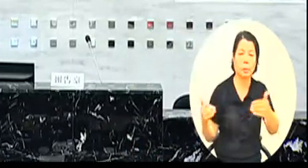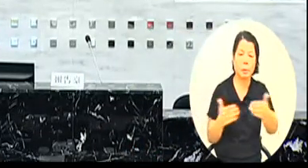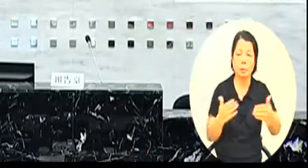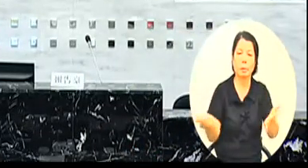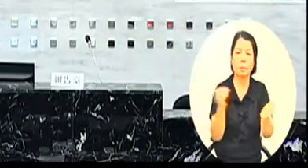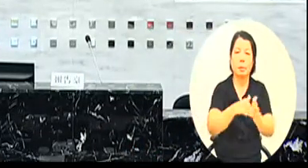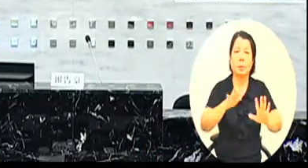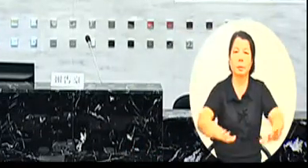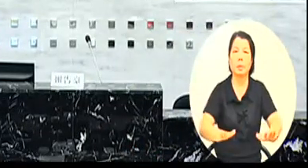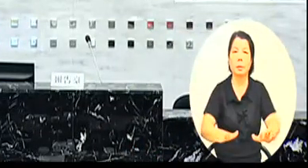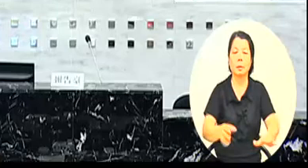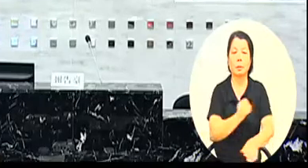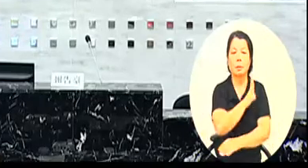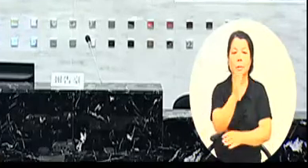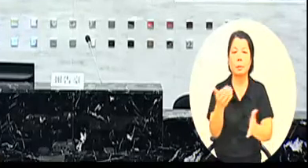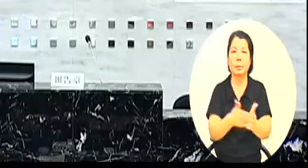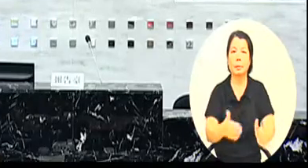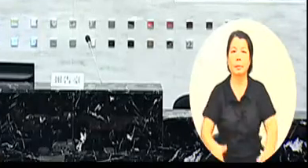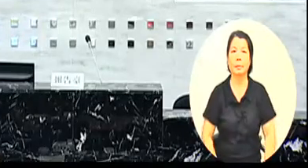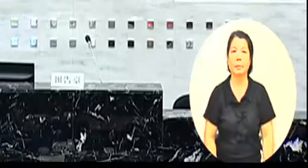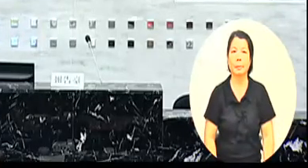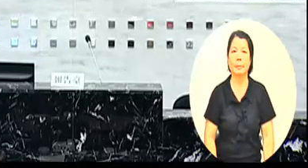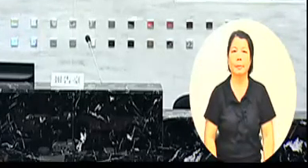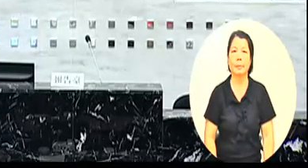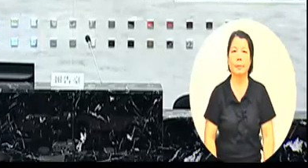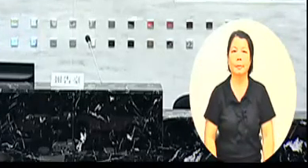部结束。